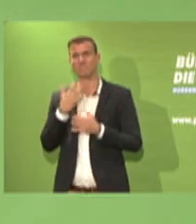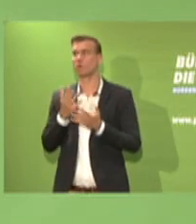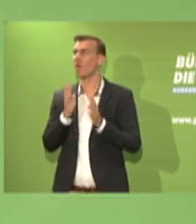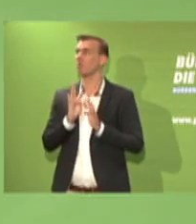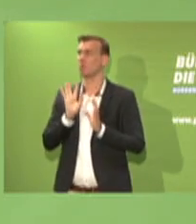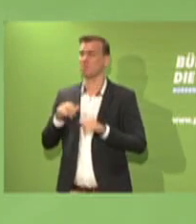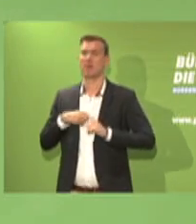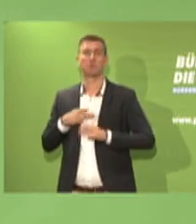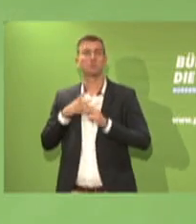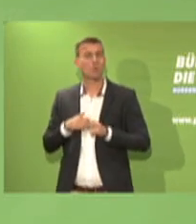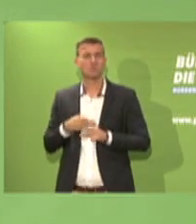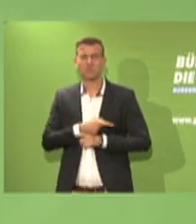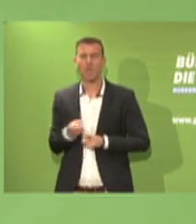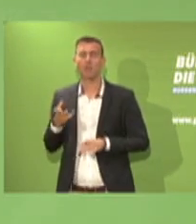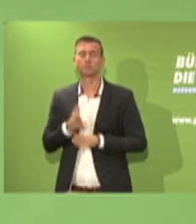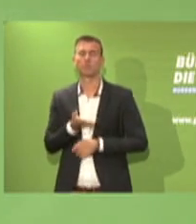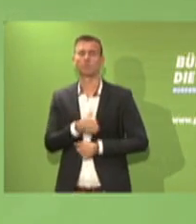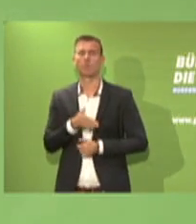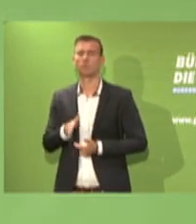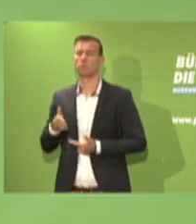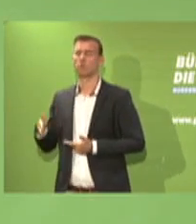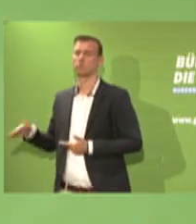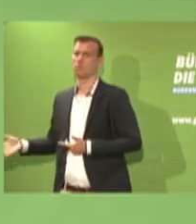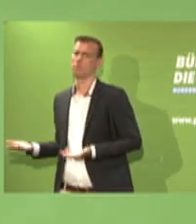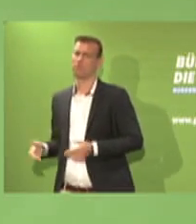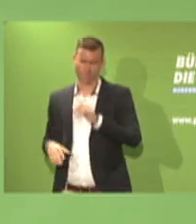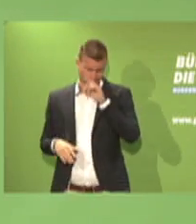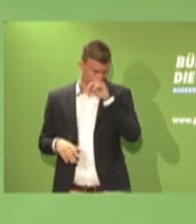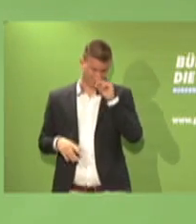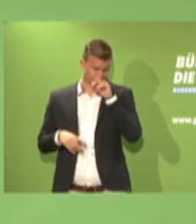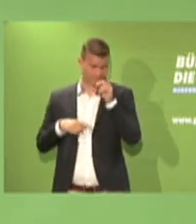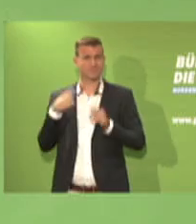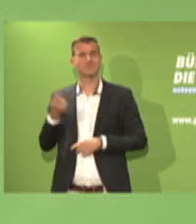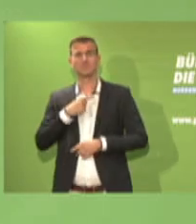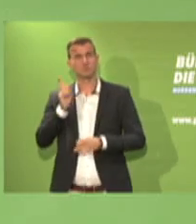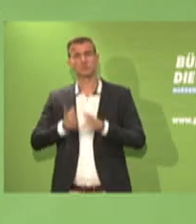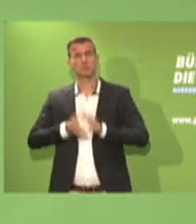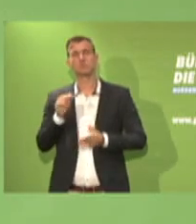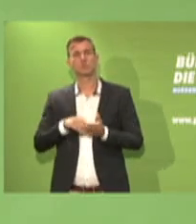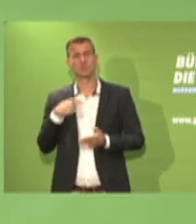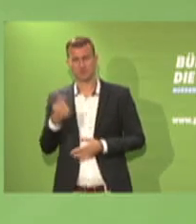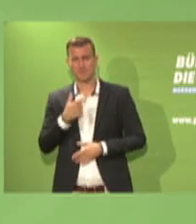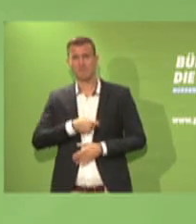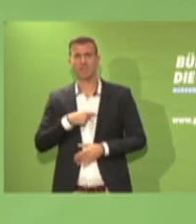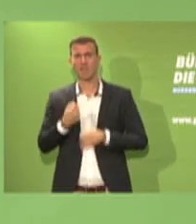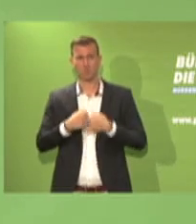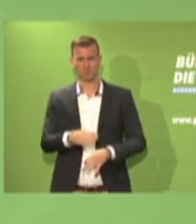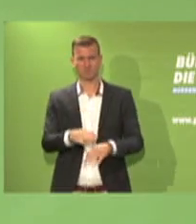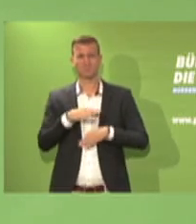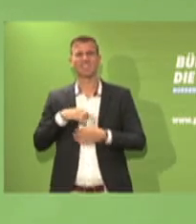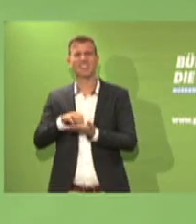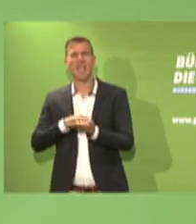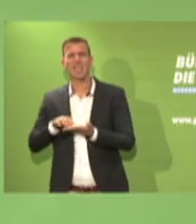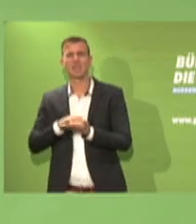würden sie nämlich dieses nicht schaffen. Es muss Schluss sein damit, weil es uns als Menschen erreicht. Diese Keime, diese Dinge, die da entstehen,